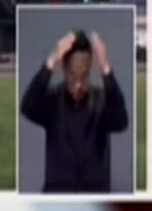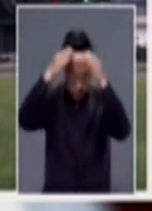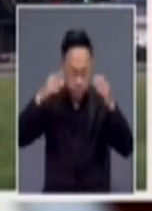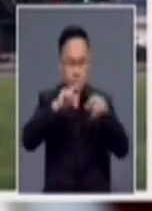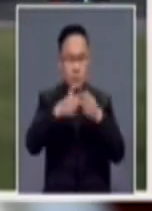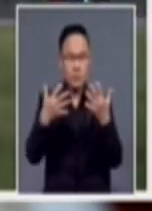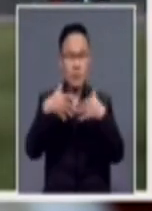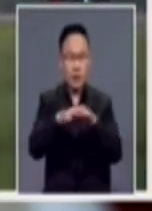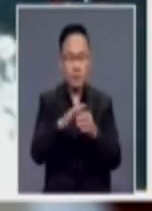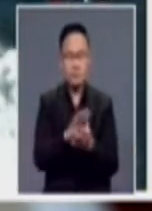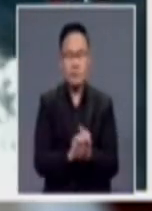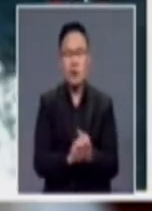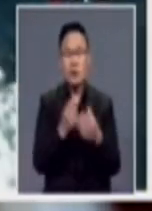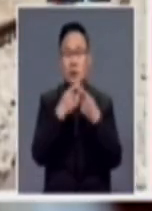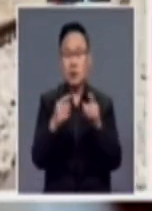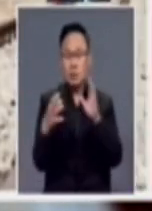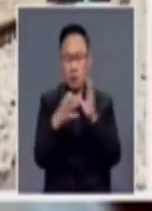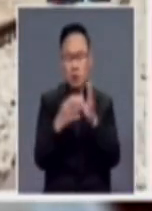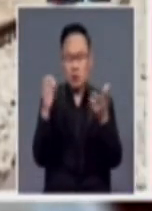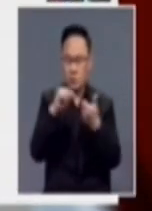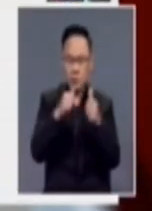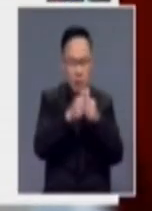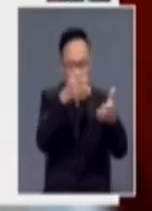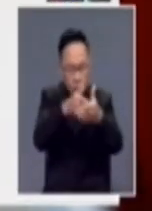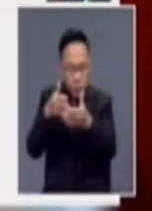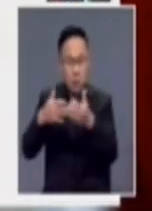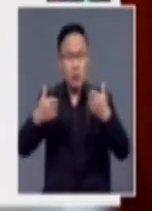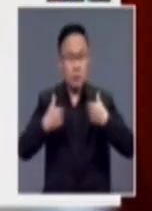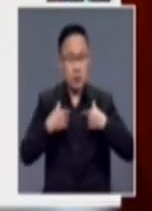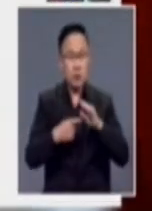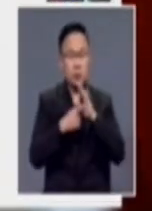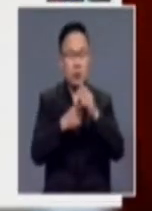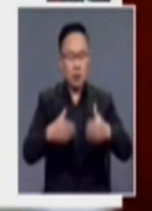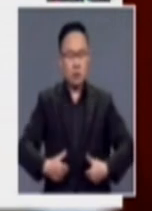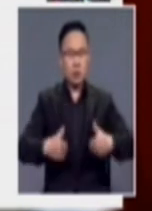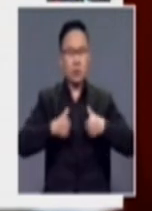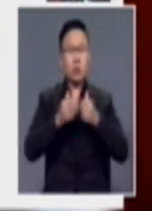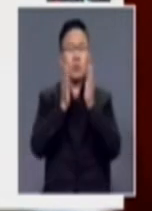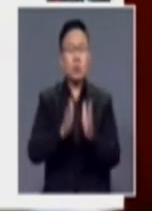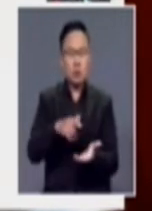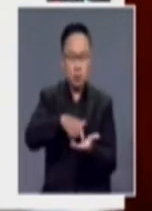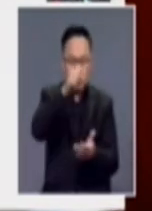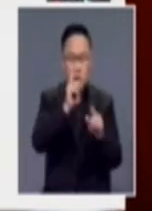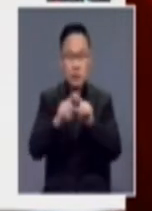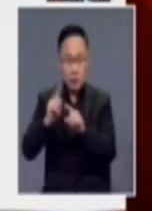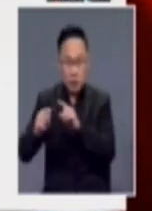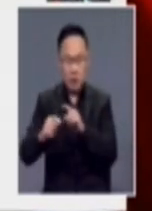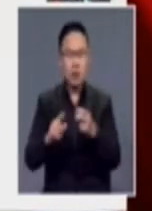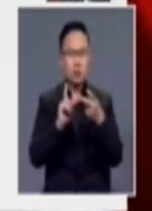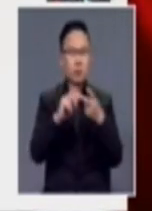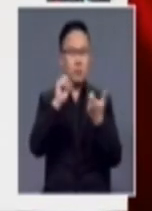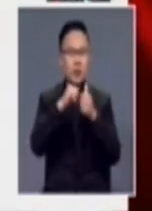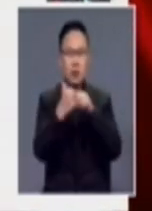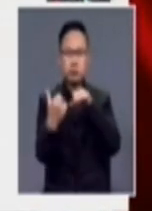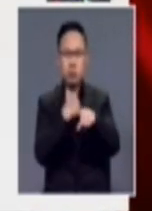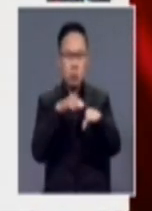วันออกแต่ภาคกลางก็มีปัญหาที่ท้าทายหลายประเด็นอาทิปัญหาคุณภาพชีวิตของคนในเมืองทั้งปัญหาการจราจรขย